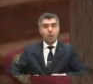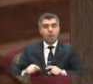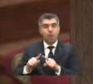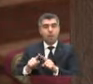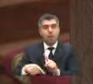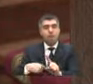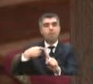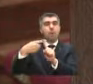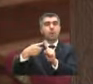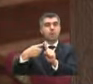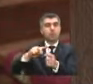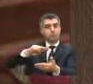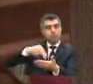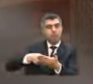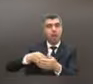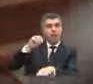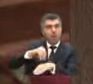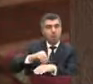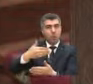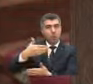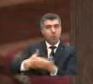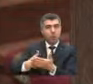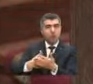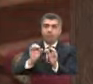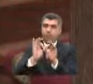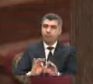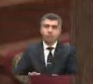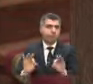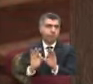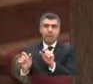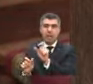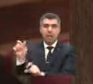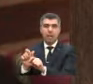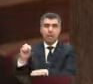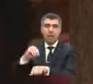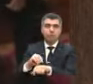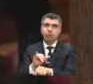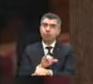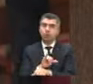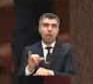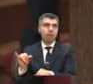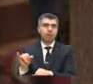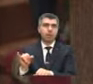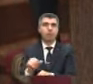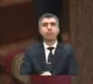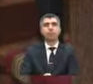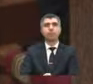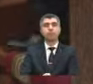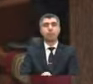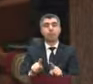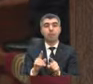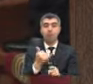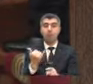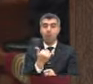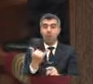بيش سوبليمونتير ديال لي كوطا باش نعطي الناس خويين يمشيو يصيدوا هذا. دونك الامكانيات، انه انا اهم حاجه